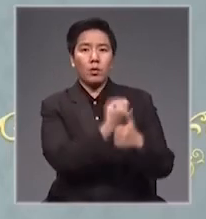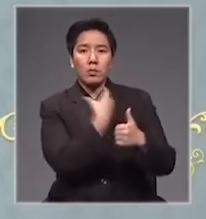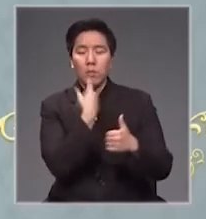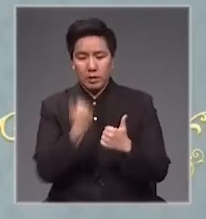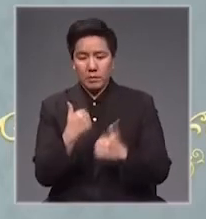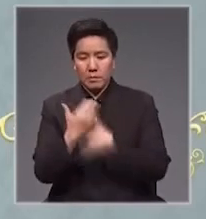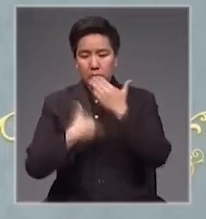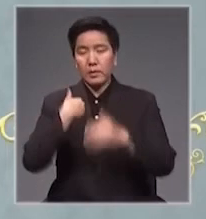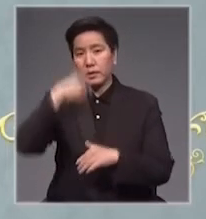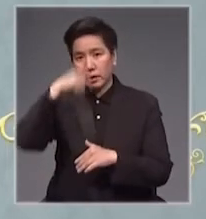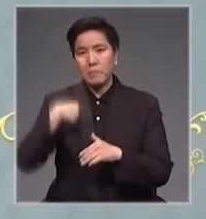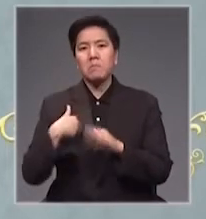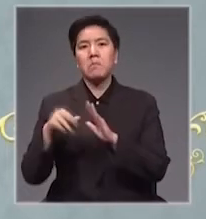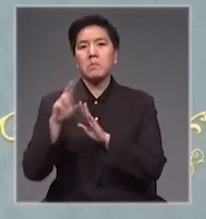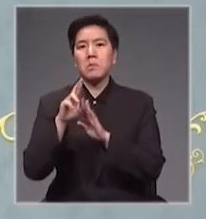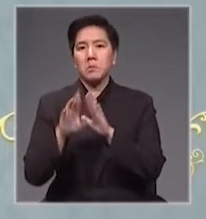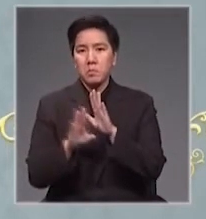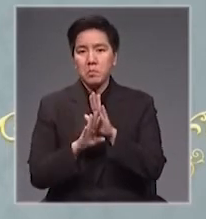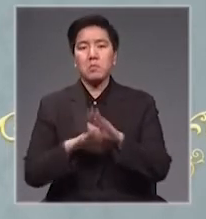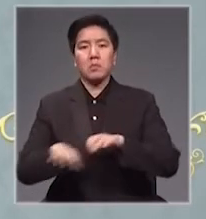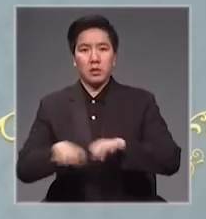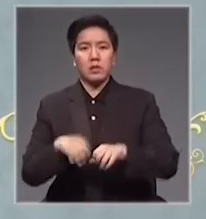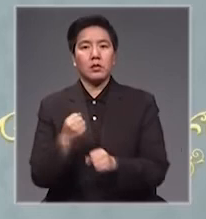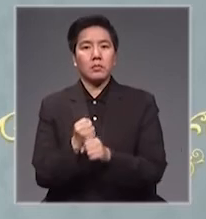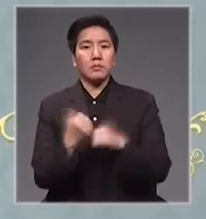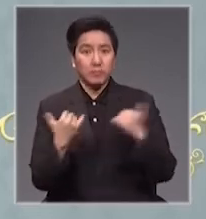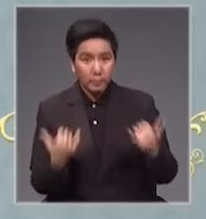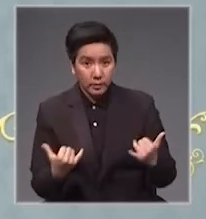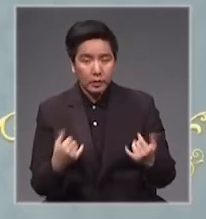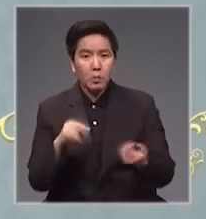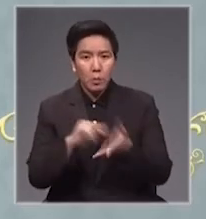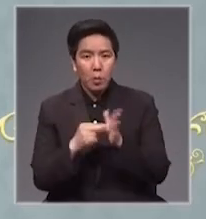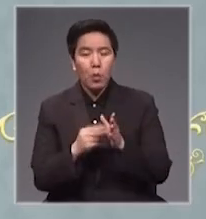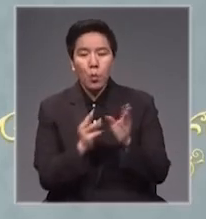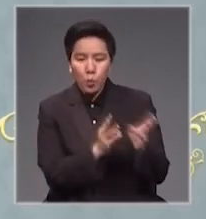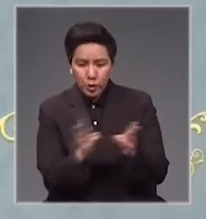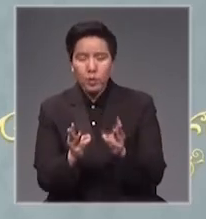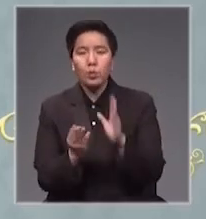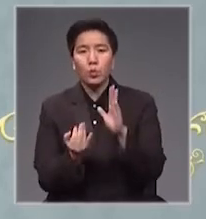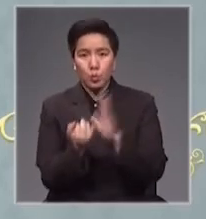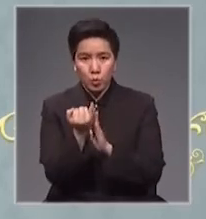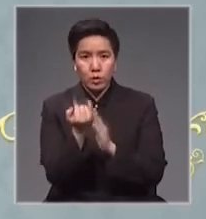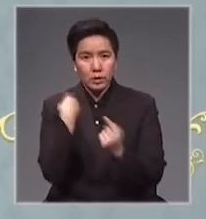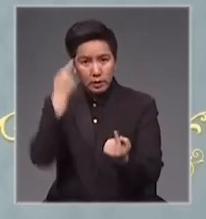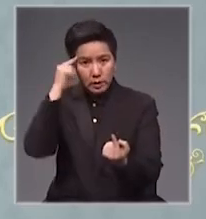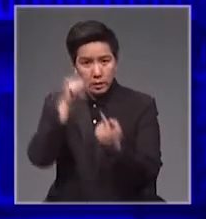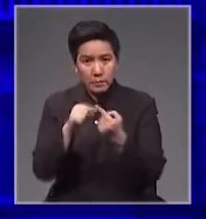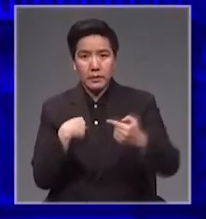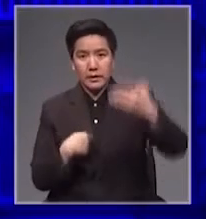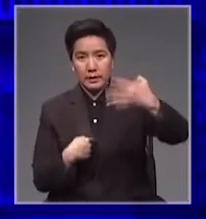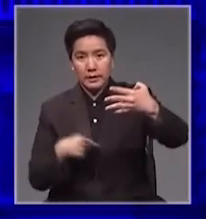ประเทศอย่างมีระบบที่รัฐบาลกำลังดำเนินการอยู่ถือว่าเรามาถูกทางแล้วนะครับโดยเน้น4มาตรการหลักได้